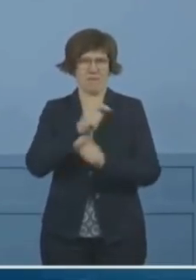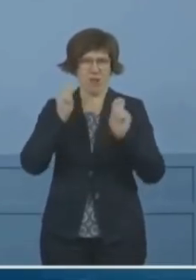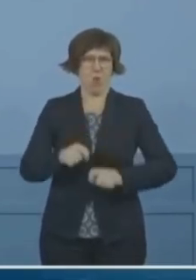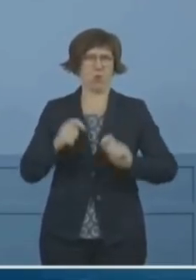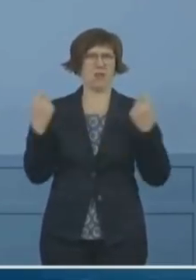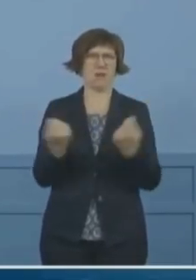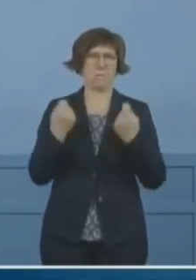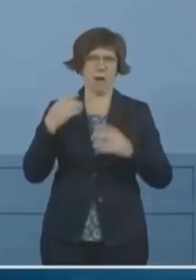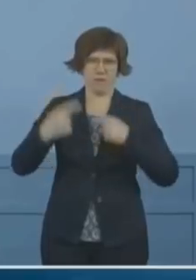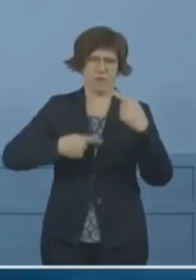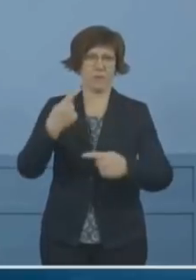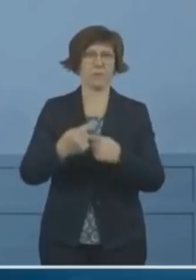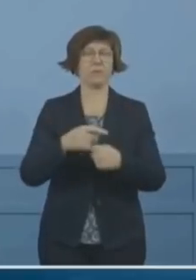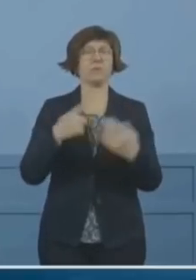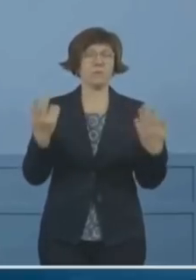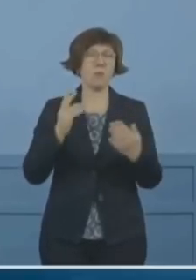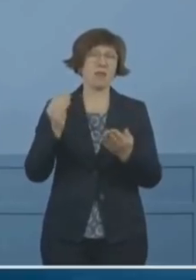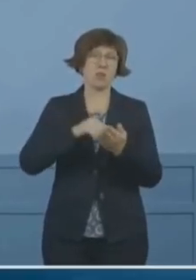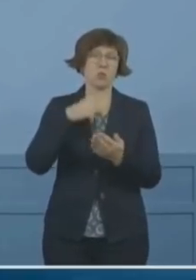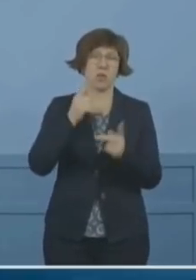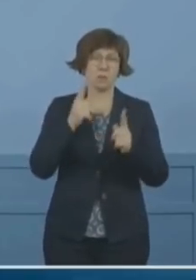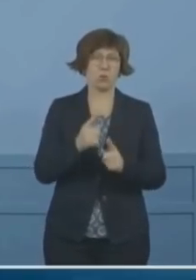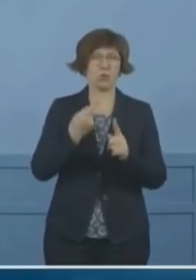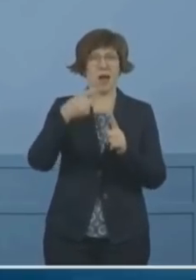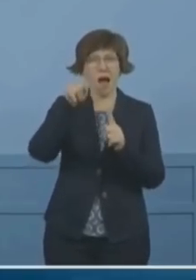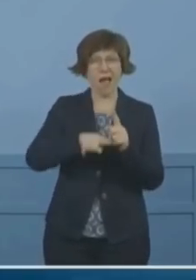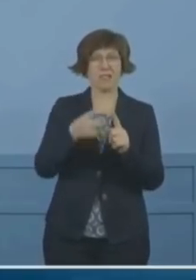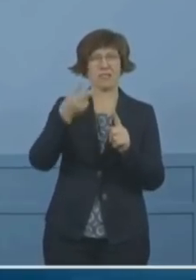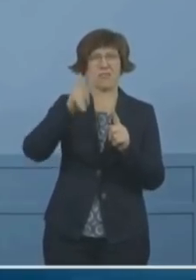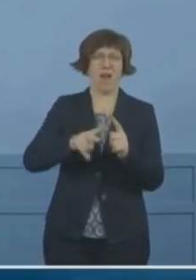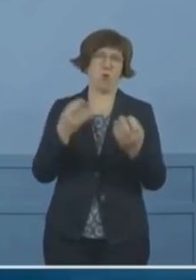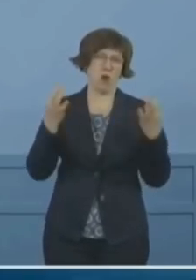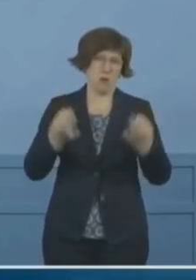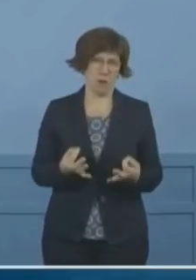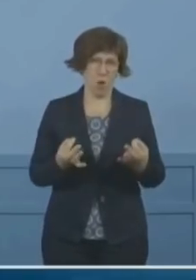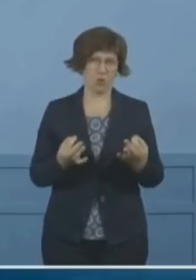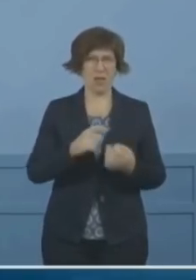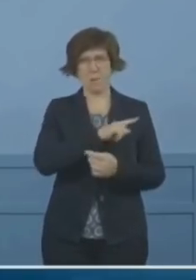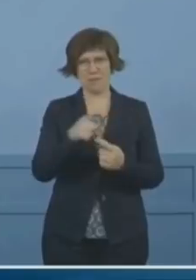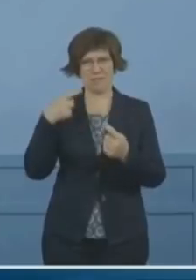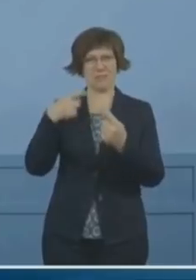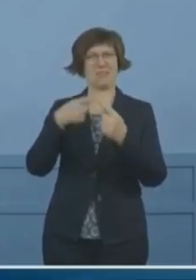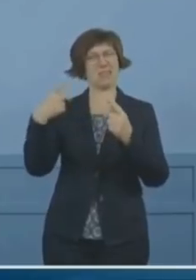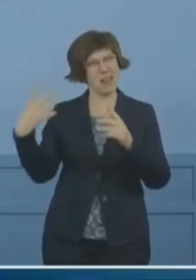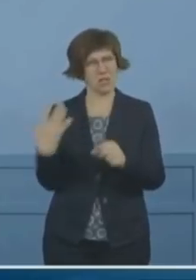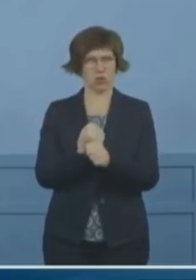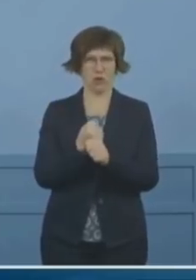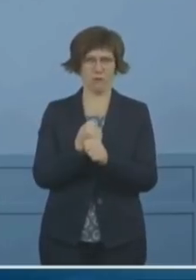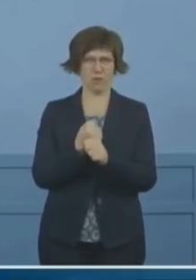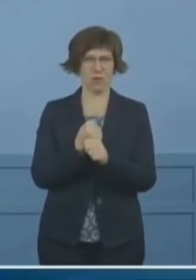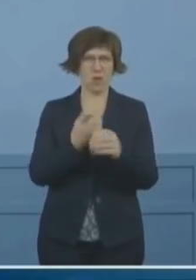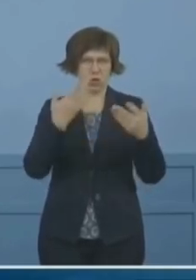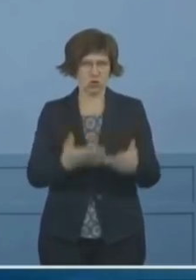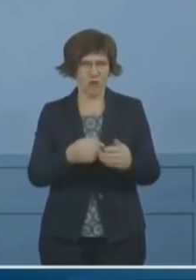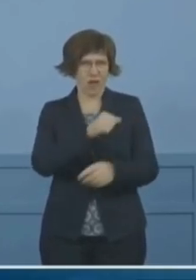Zur Wahrheit gehört, dass wir mindestens ein bis zwei Monate brauchen werden, bis wir dieses Ziel erreicht haben, die